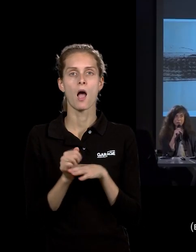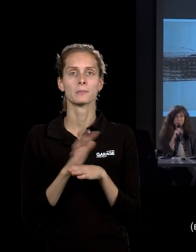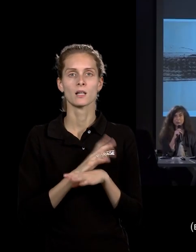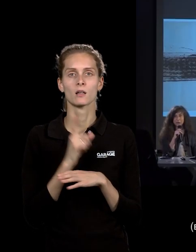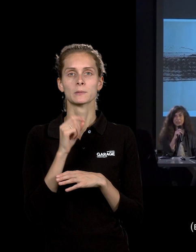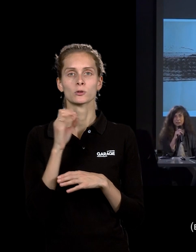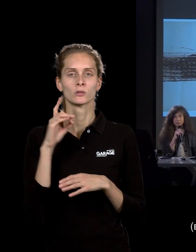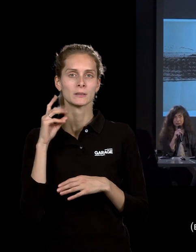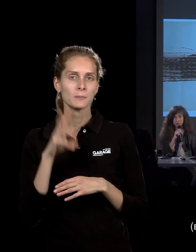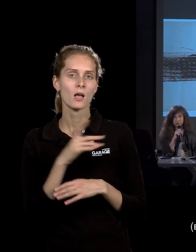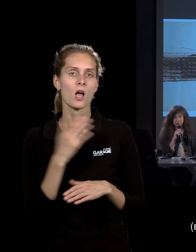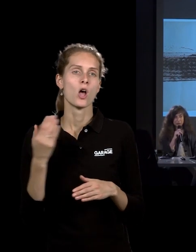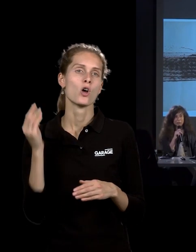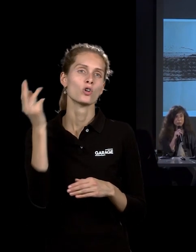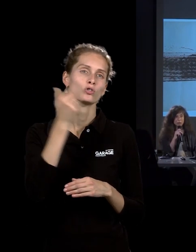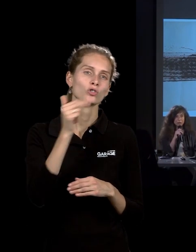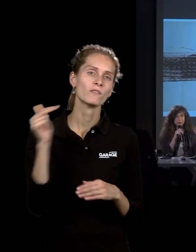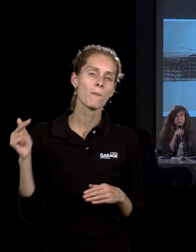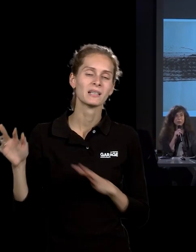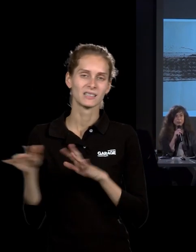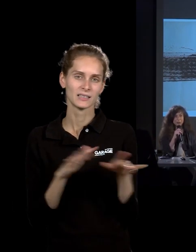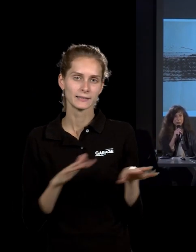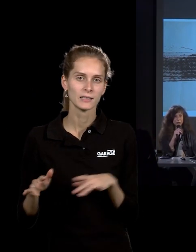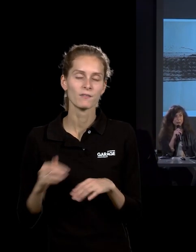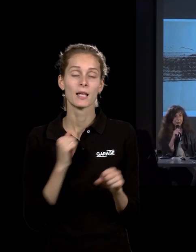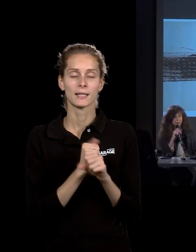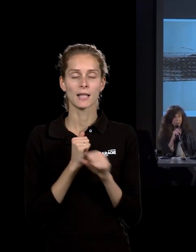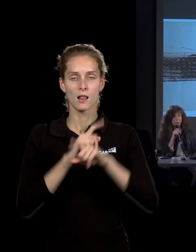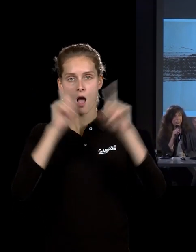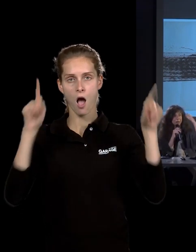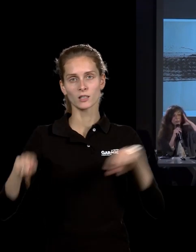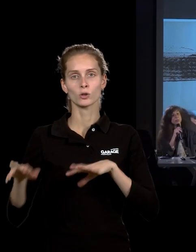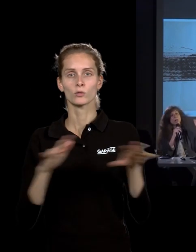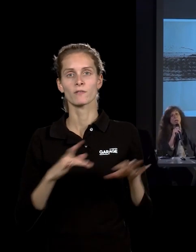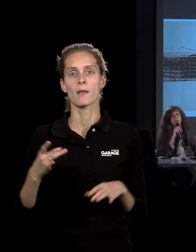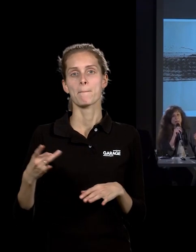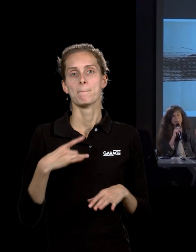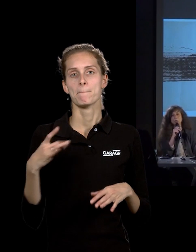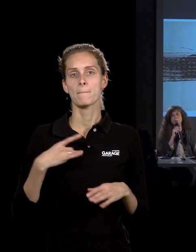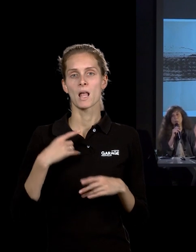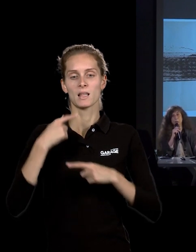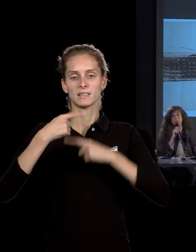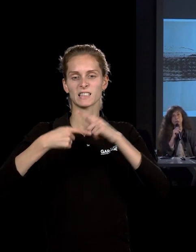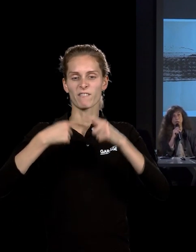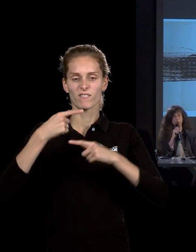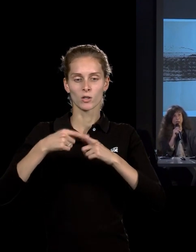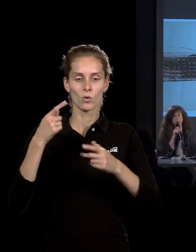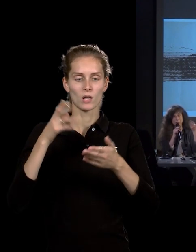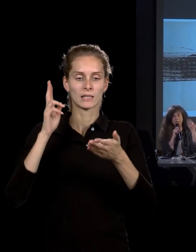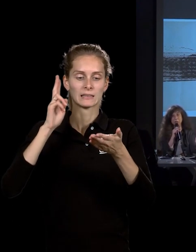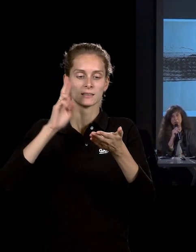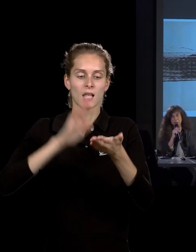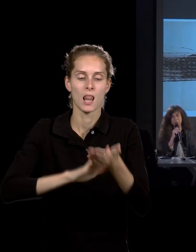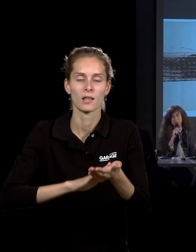там была живопись действия, там, и вот он делает картину действия, он делает белый свиток со следом автомобильной